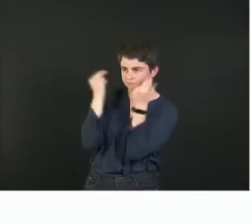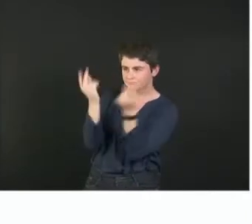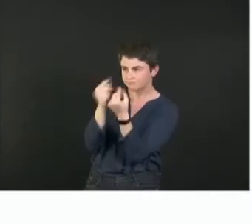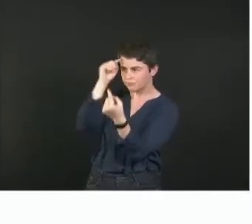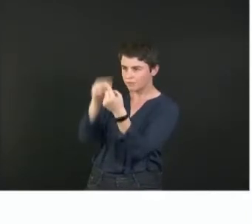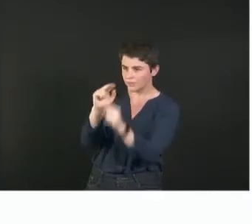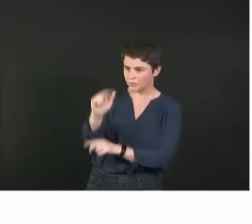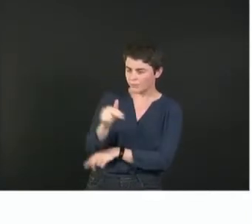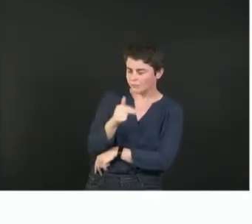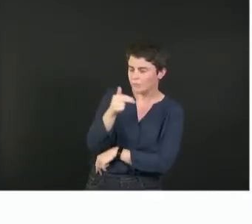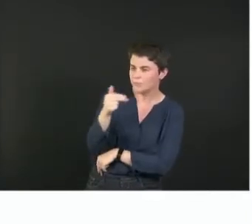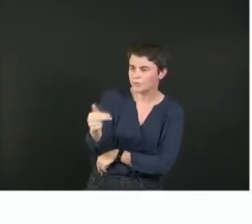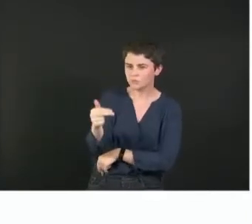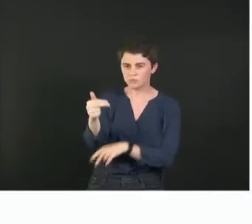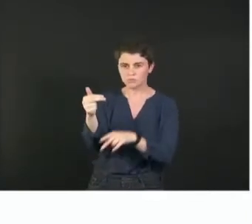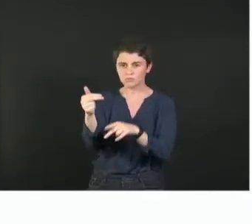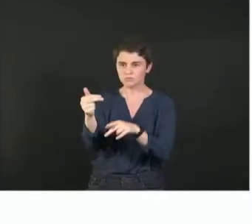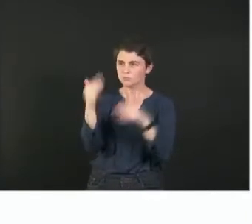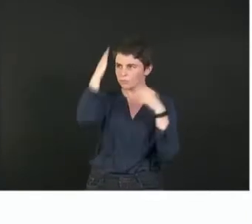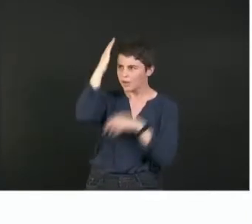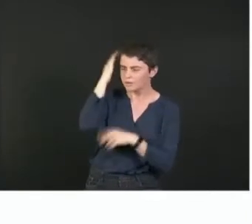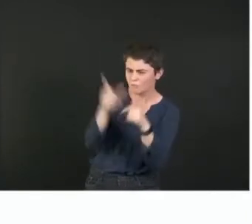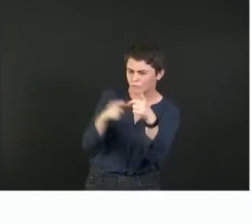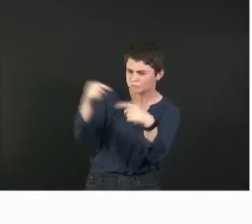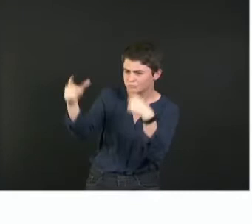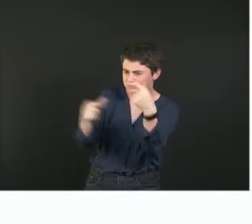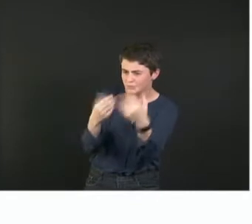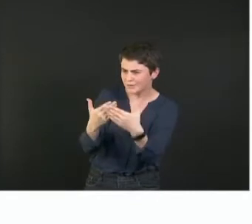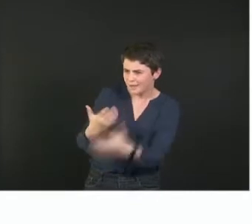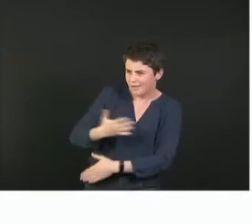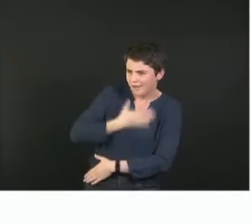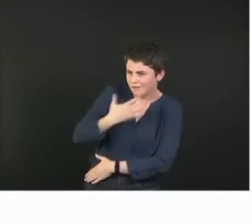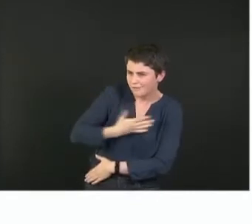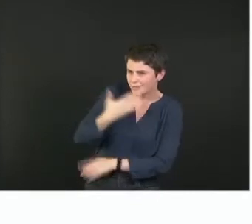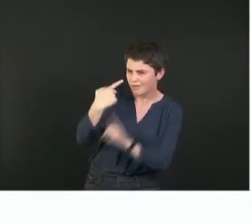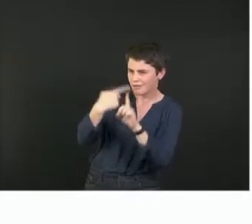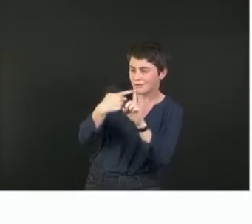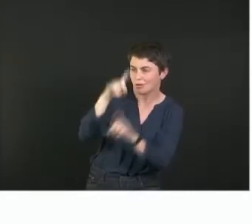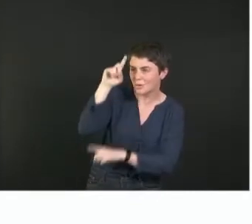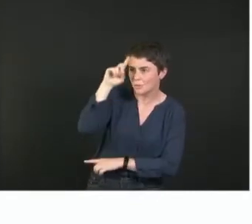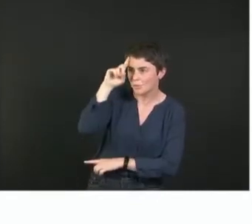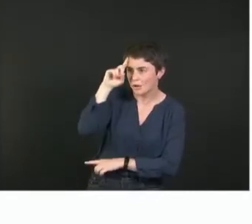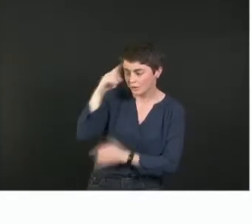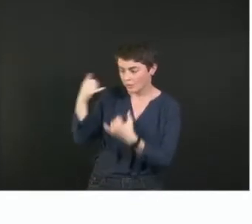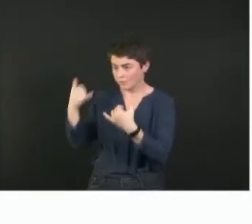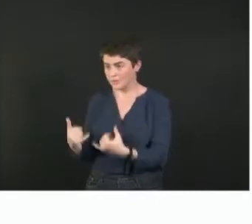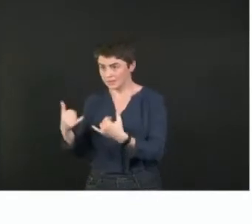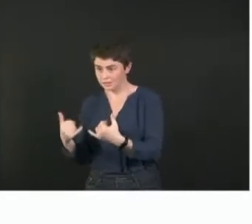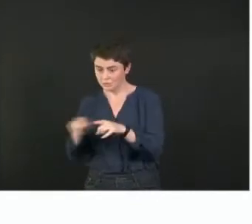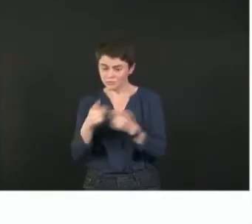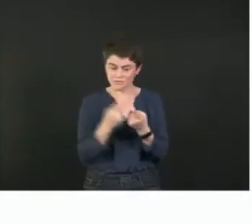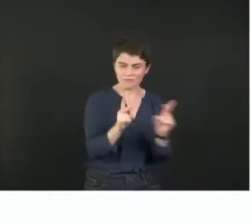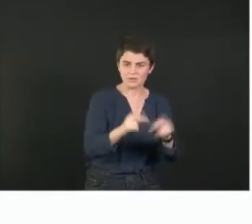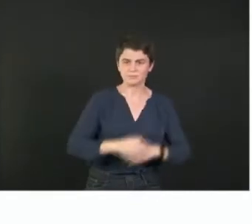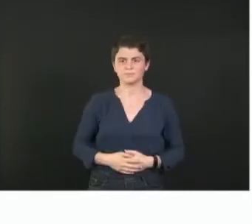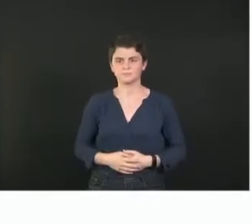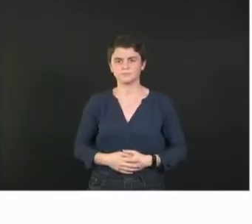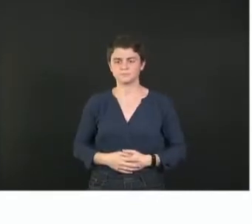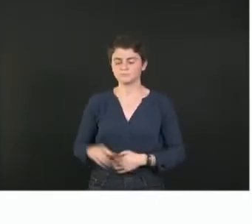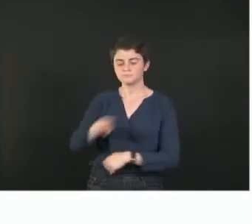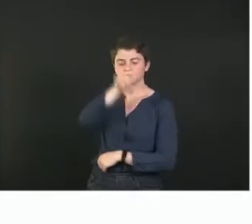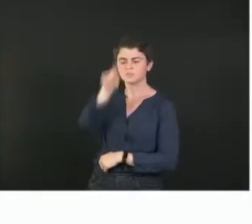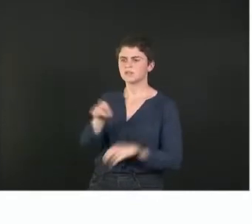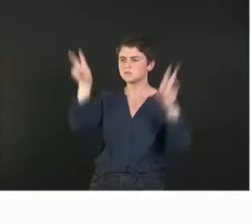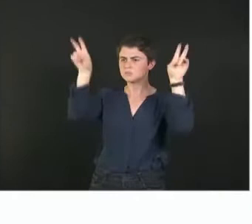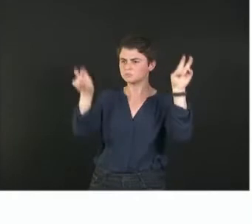cette biodiversité, sa place et ses bénéfices aussi en ville. Alors pour commencer, cette question, la nature peut-elle sauver la